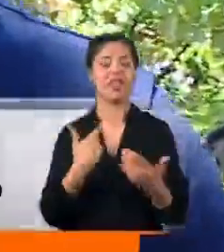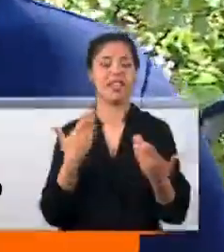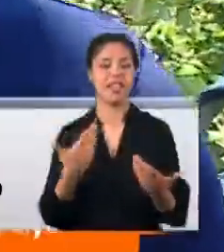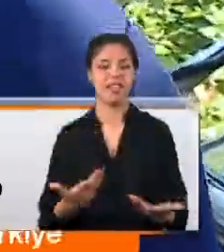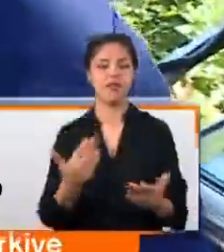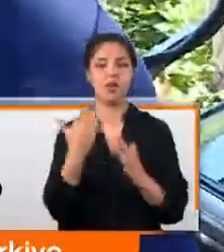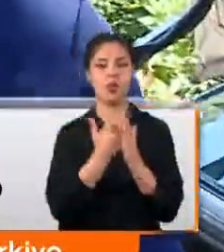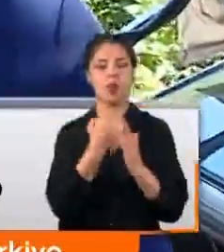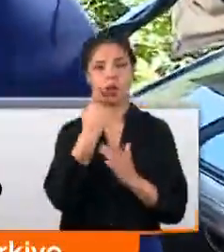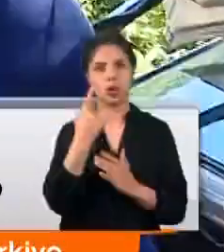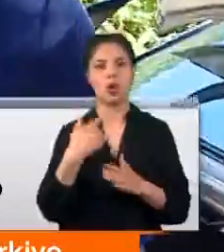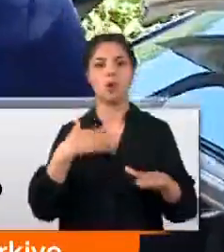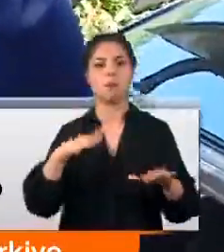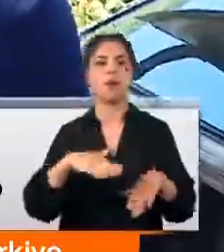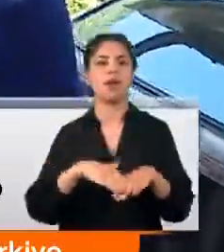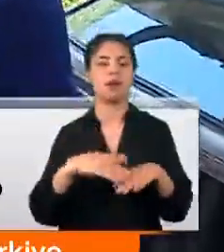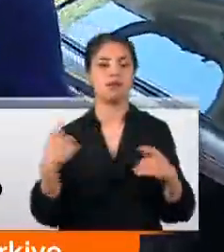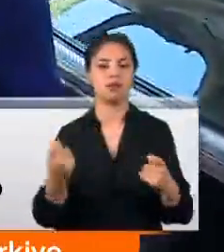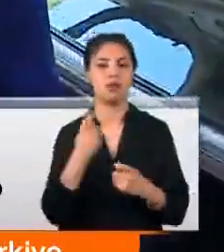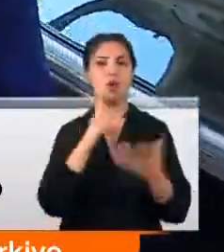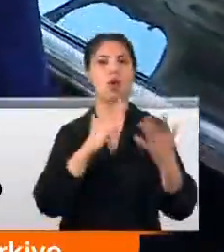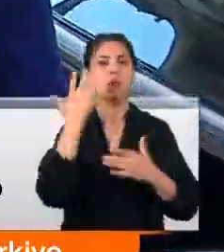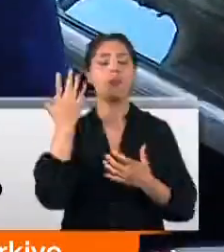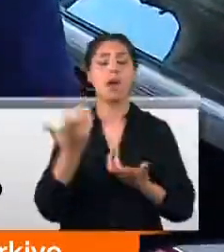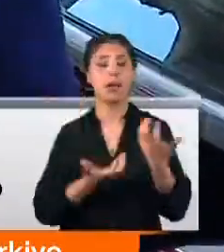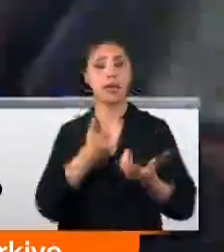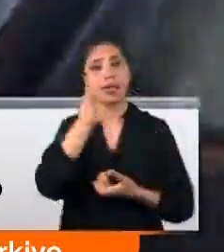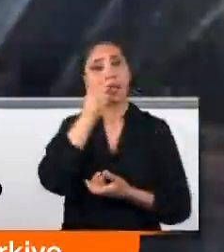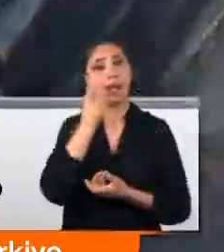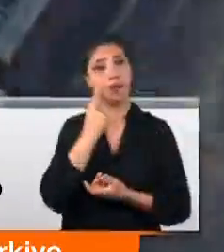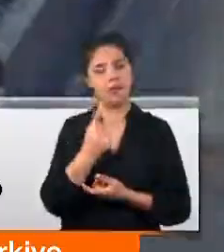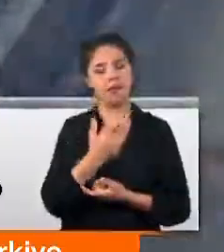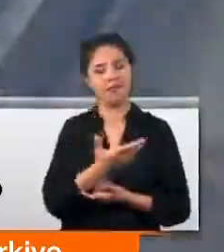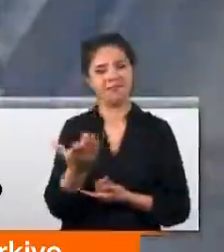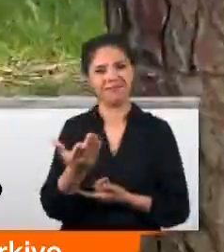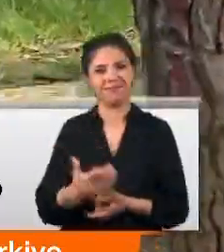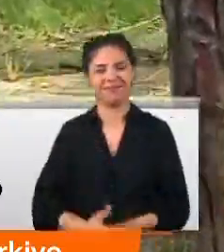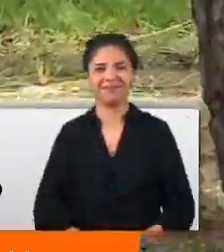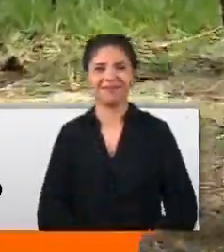Kurallara uyarak mangalımızı yakmaya çalışıyoruz. Tabii orman yangınlarına da dikkat ederekten.